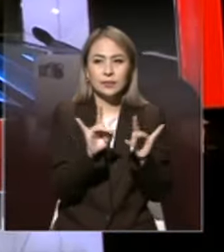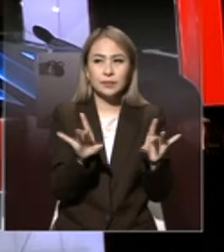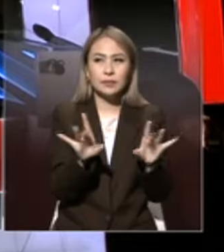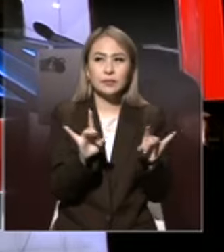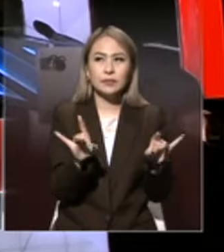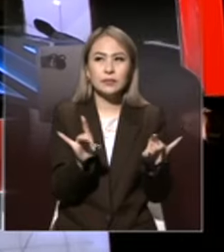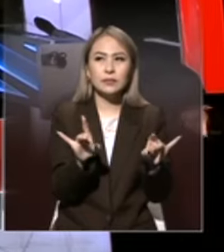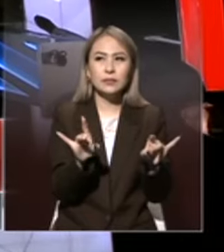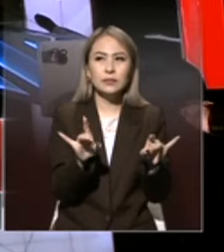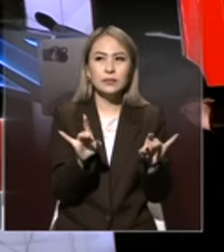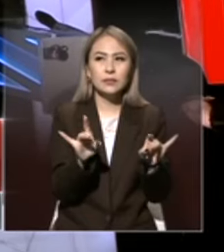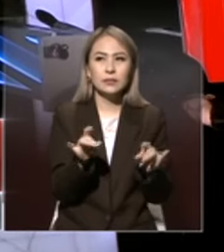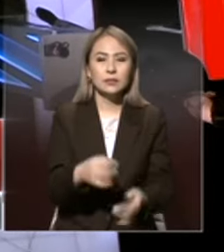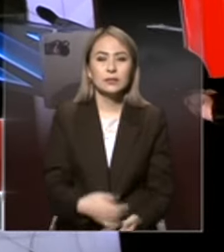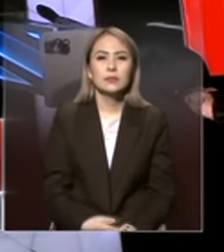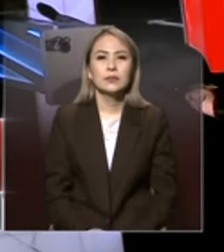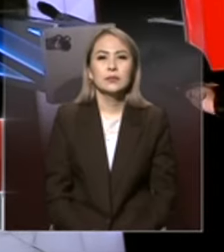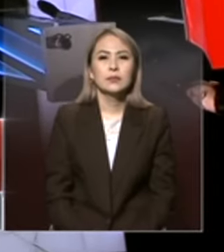жаңағы